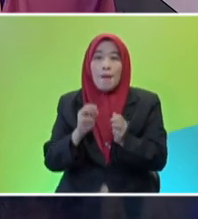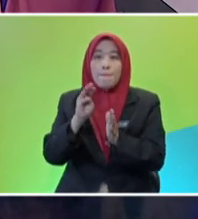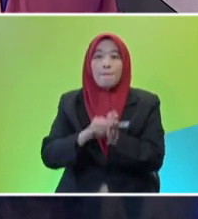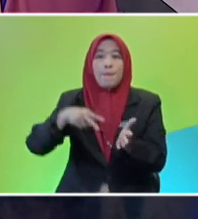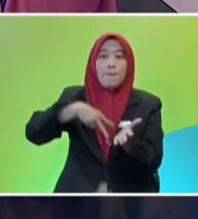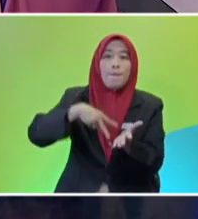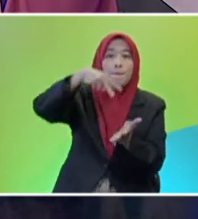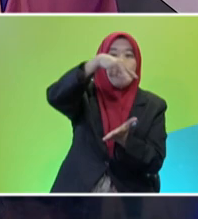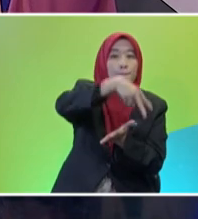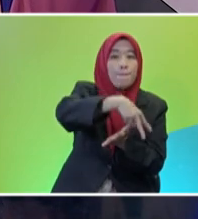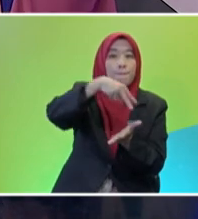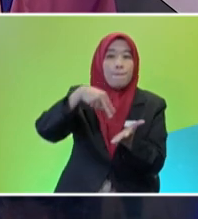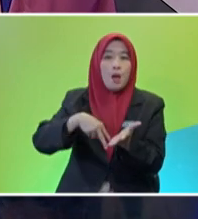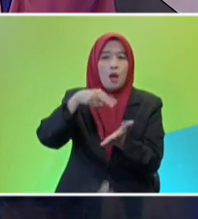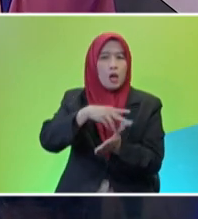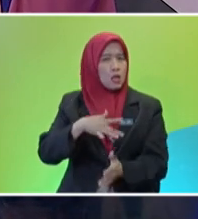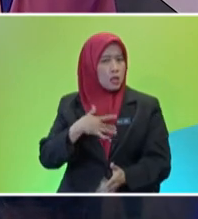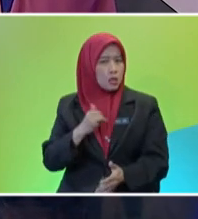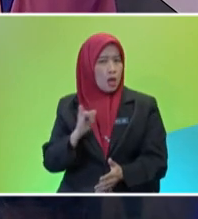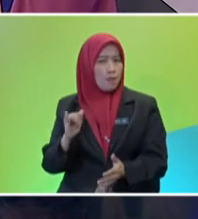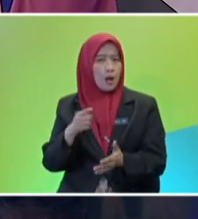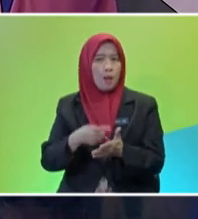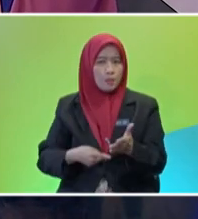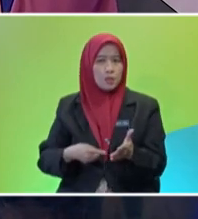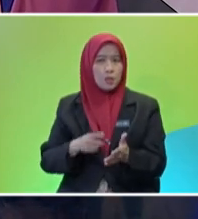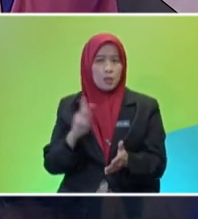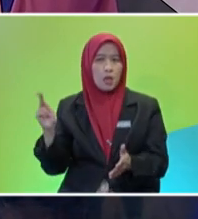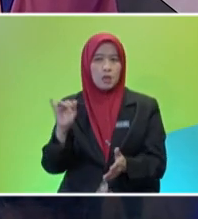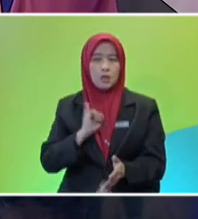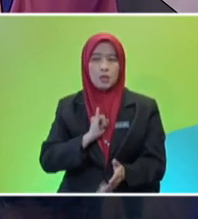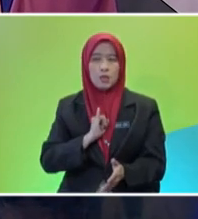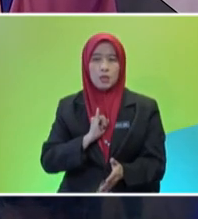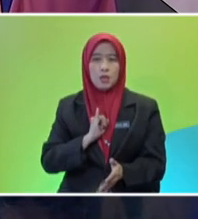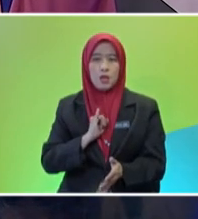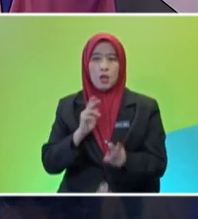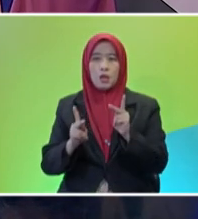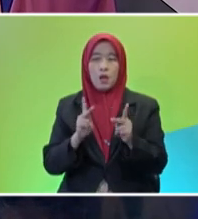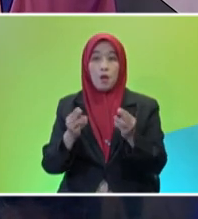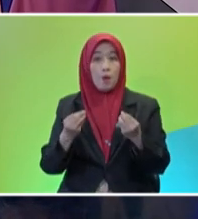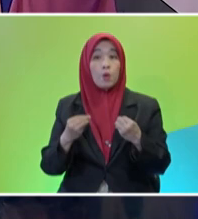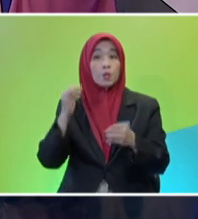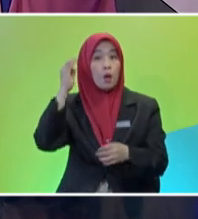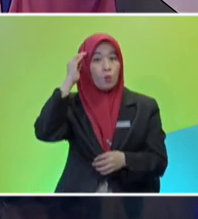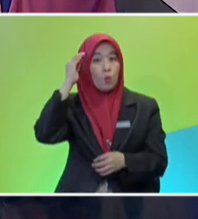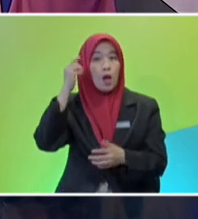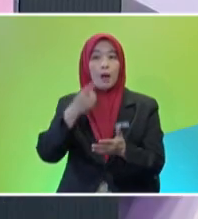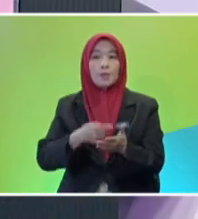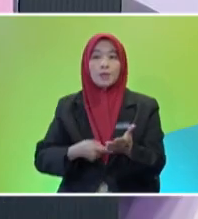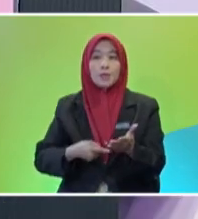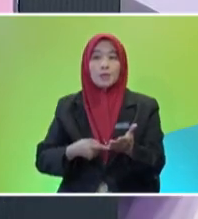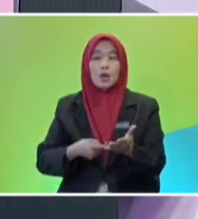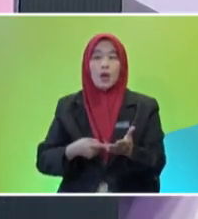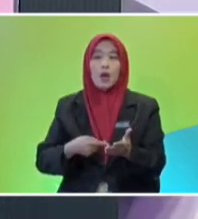melompat. Rasanya apakah saya? Kalau awak nak tahu awak tu siapa, awak tu adalah kaki.